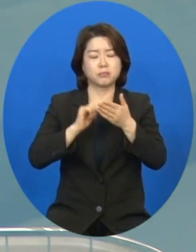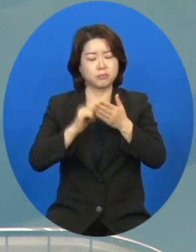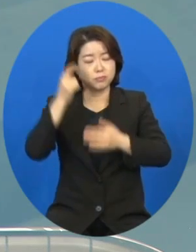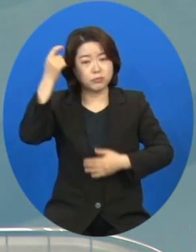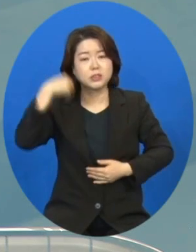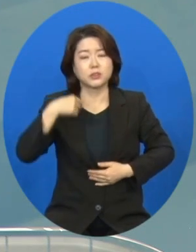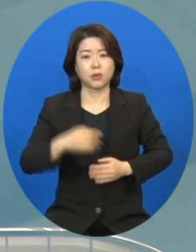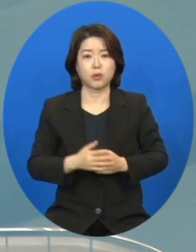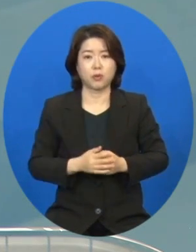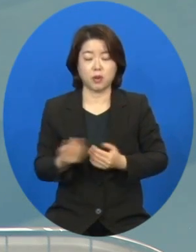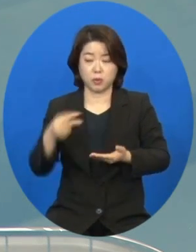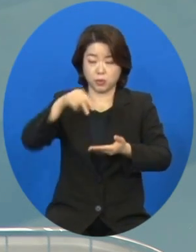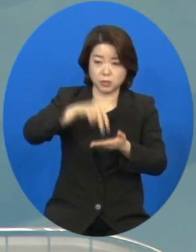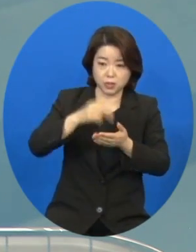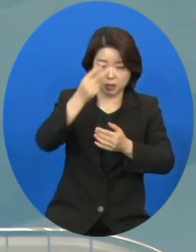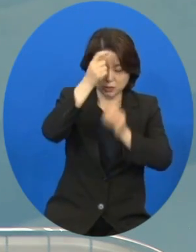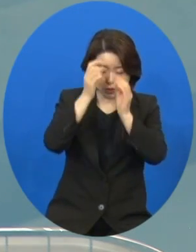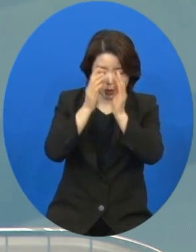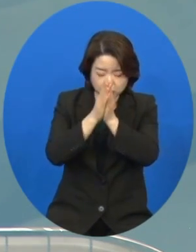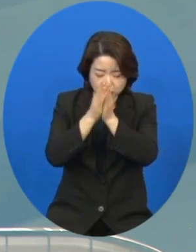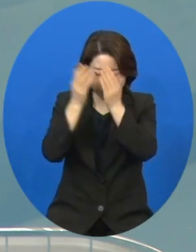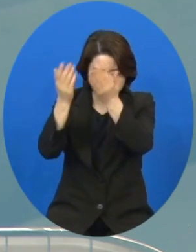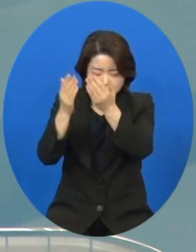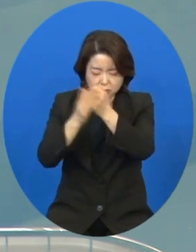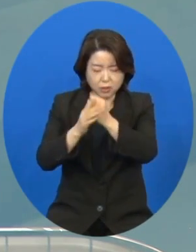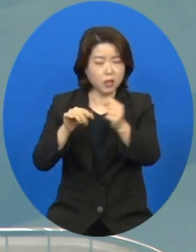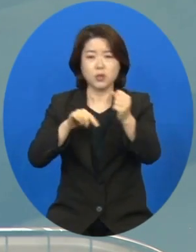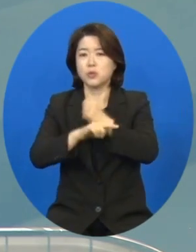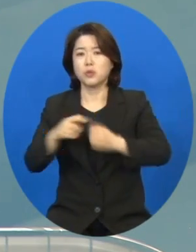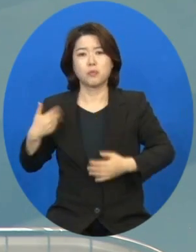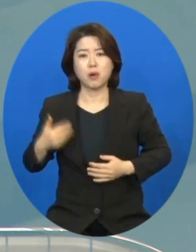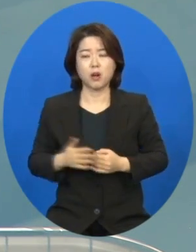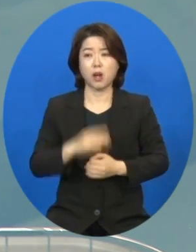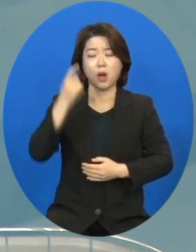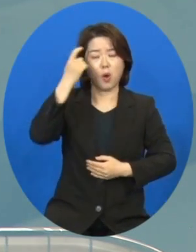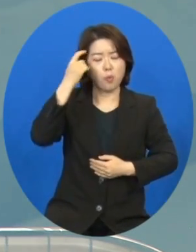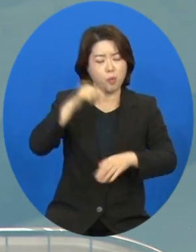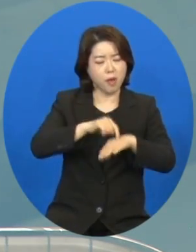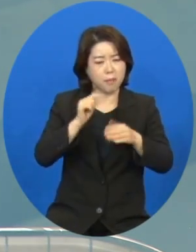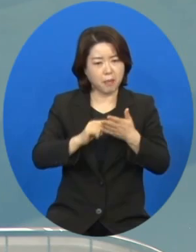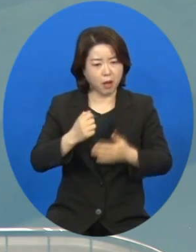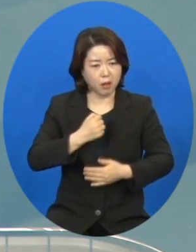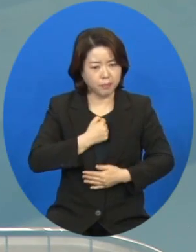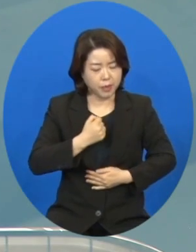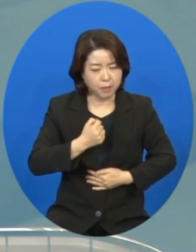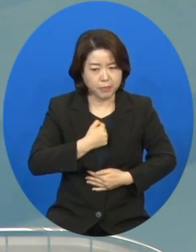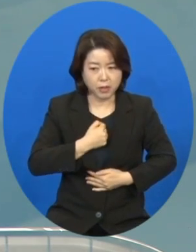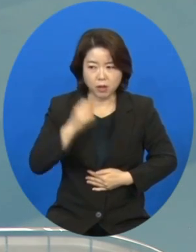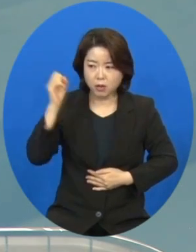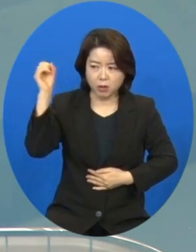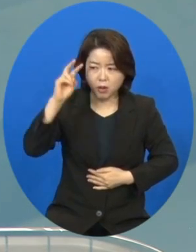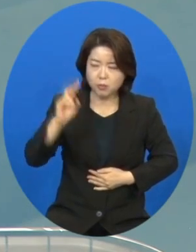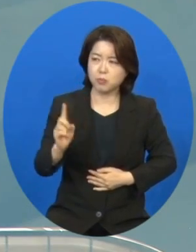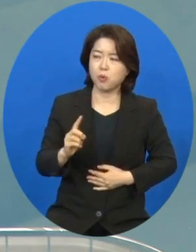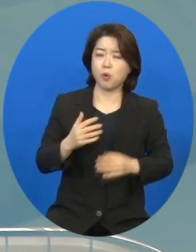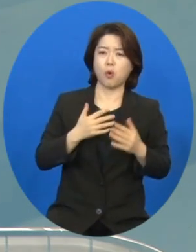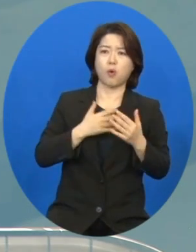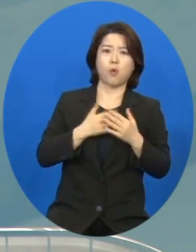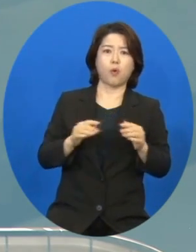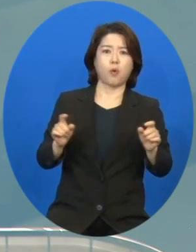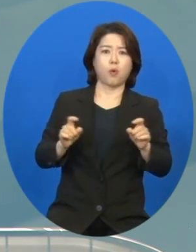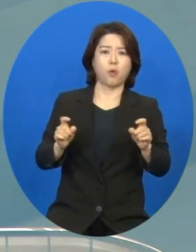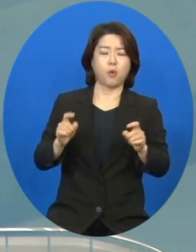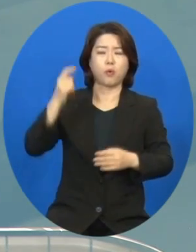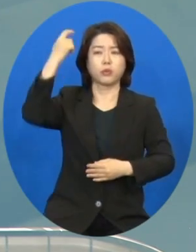일어나서 기도하는데 까닭을 잘 모르겠어요. 왜 마음이 이렇게 답답하고 그리고 뭔지 모르게 두려운지.